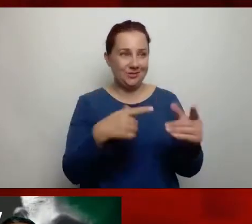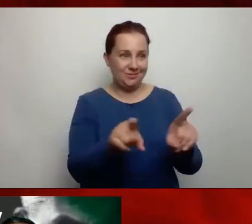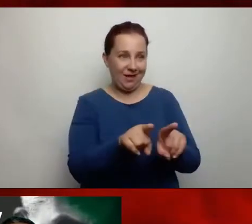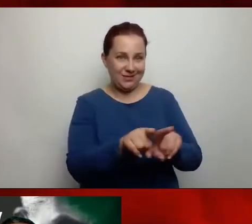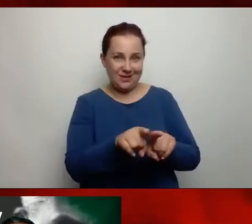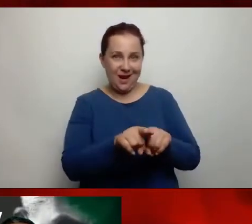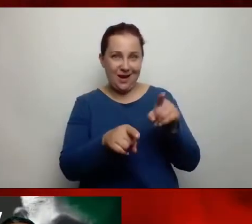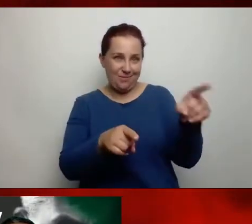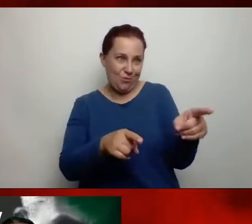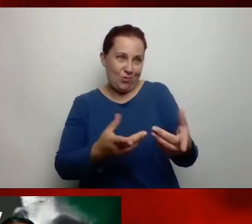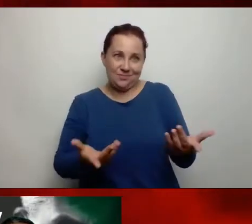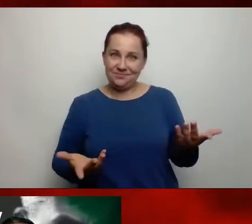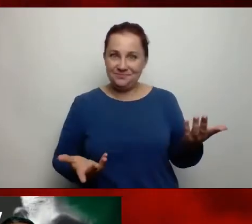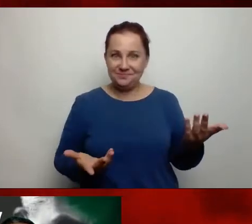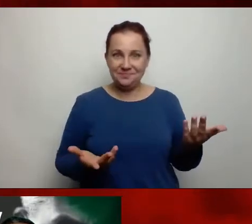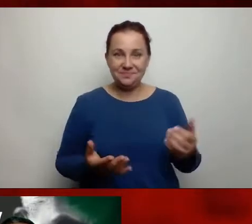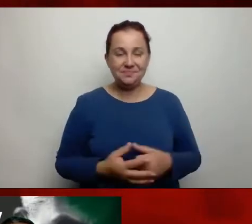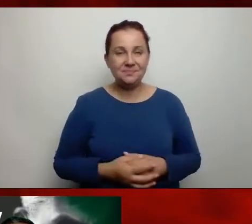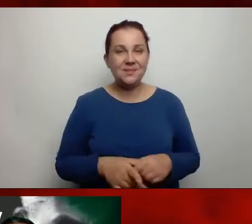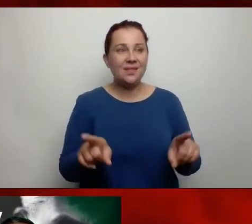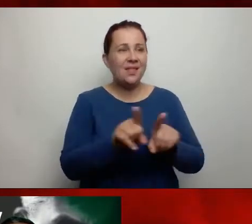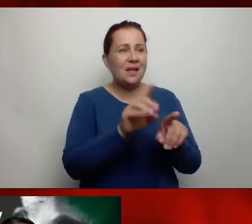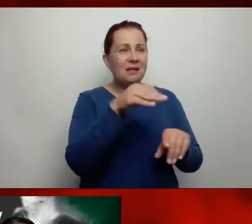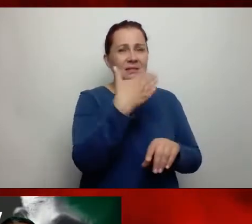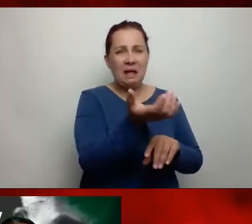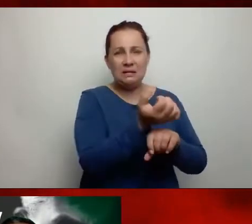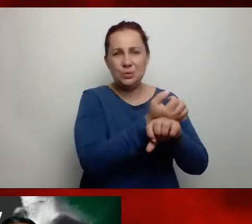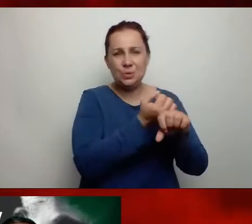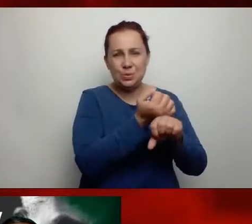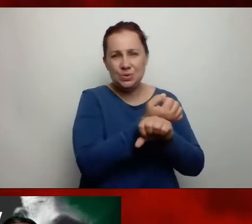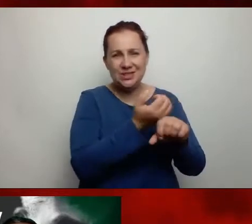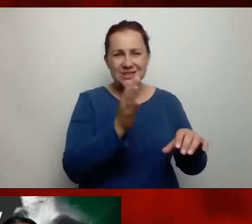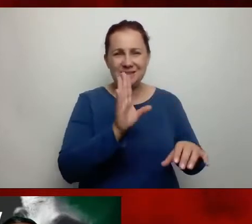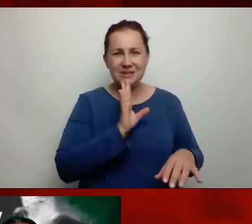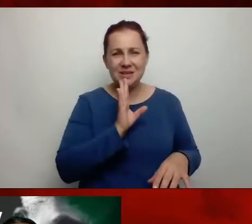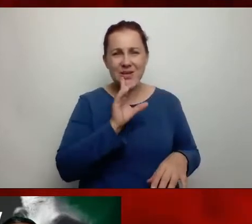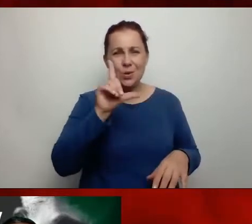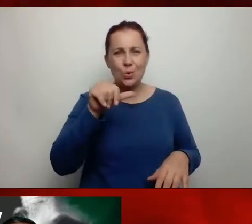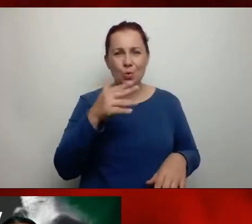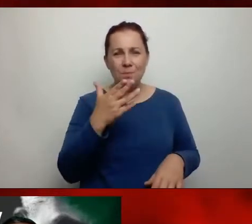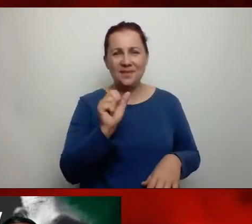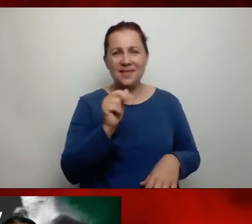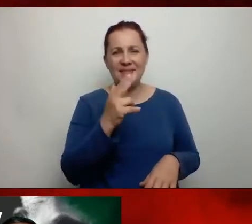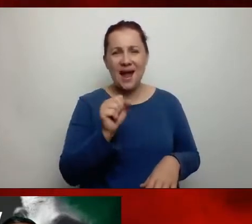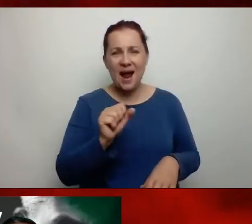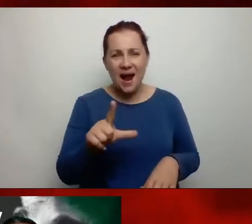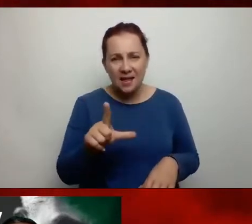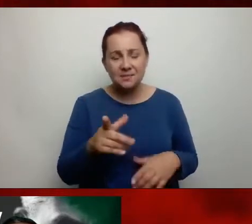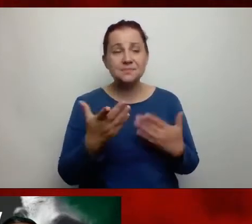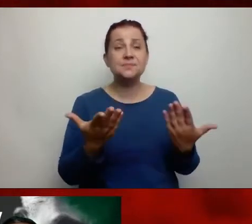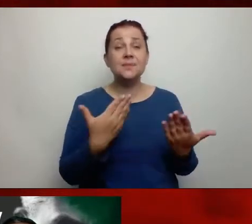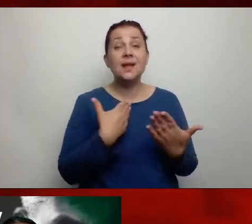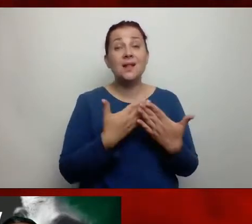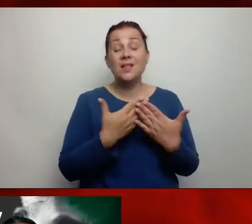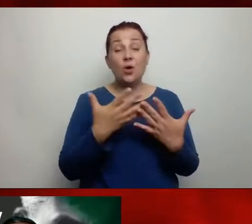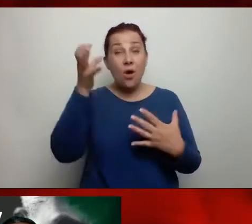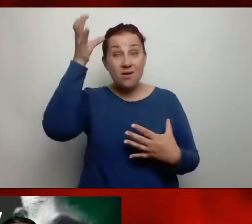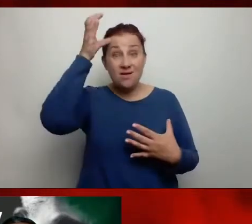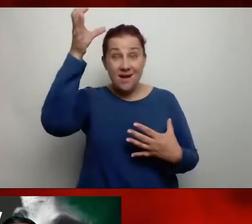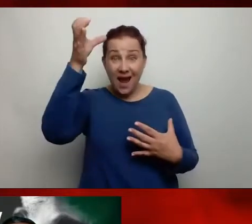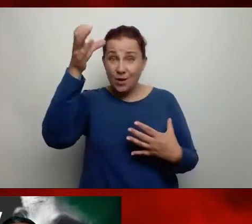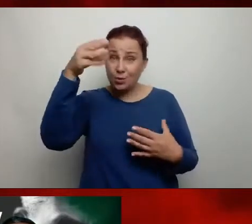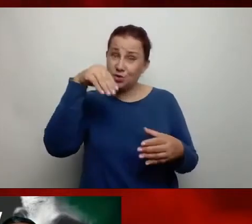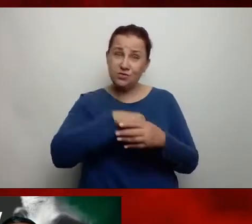tam luminal czy coś innego, żeby sobie odeszła razem z nim. Także pamiętajmy, że geniusz zawsze kosztuje. Tak